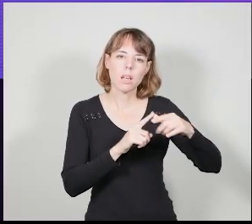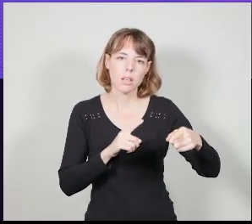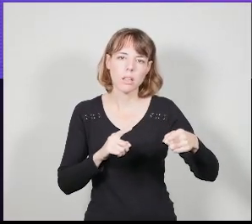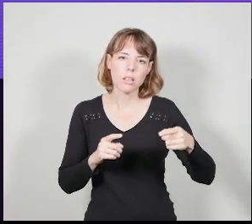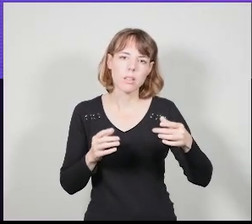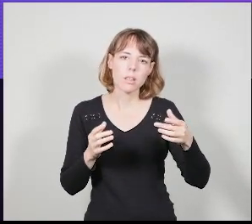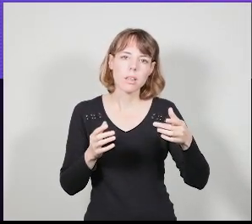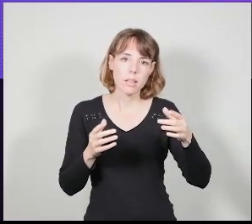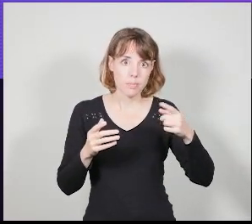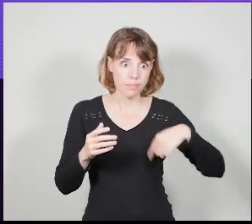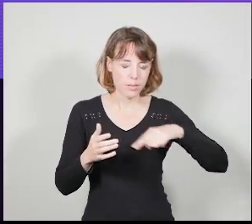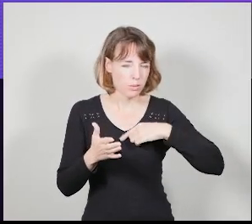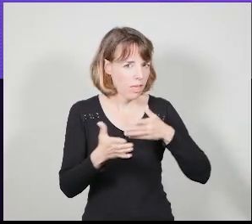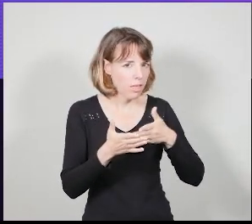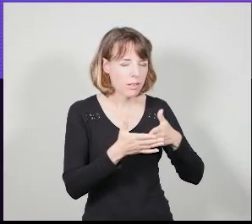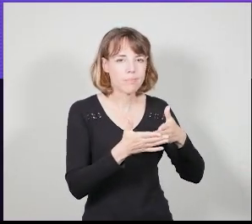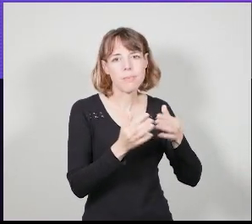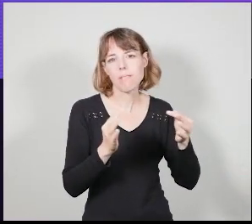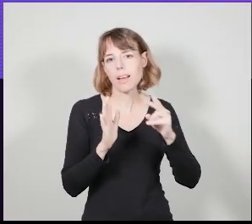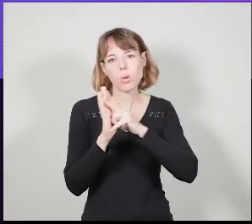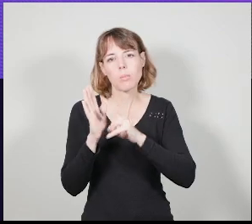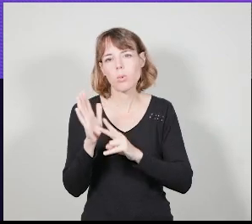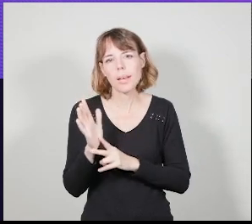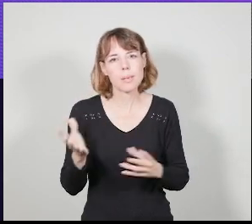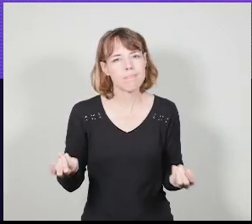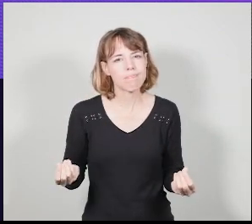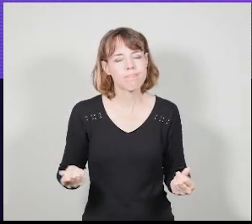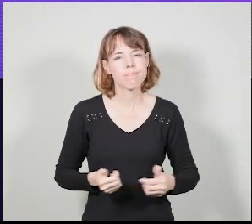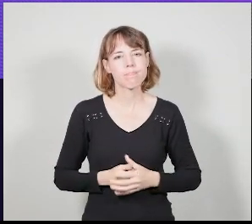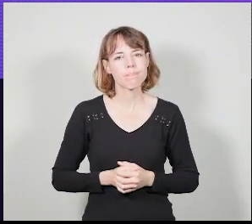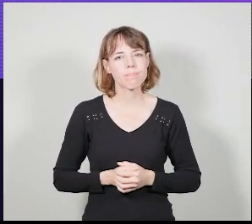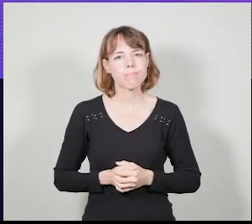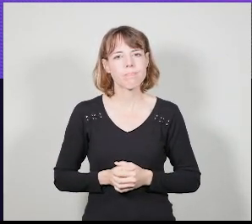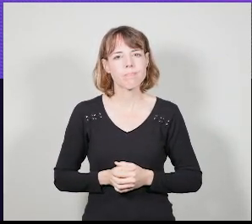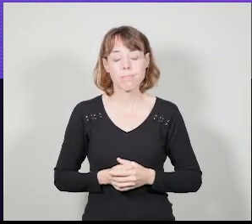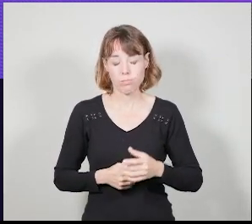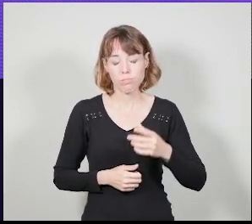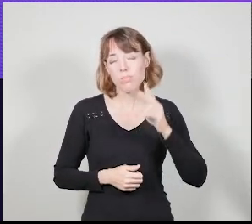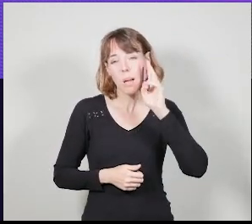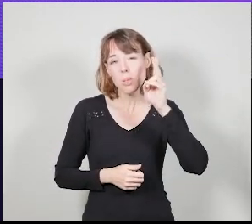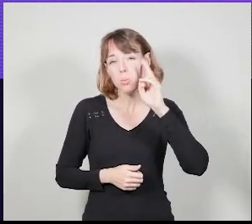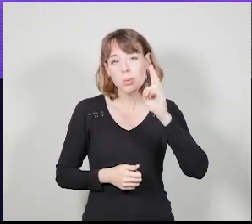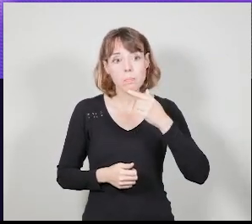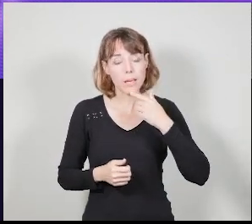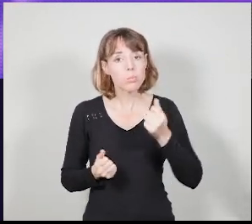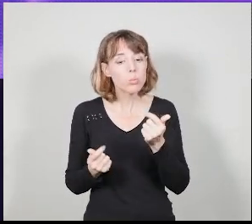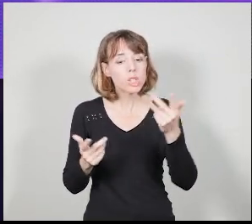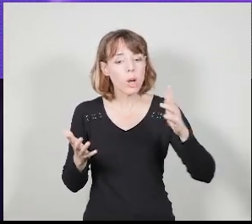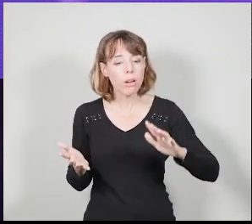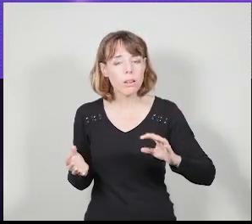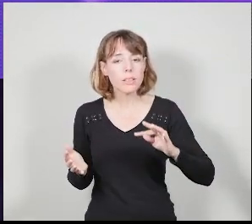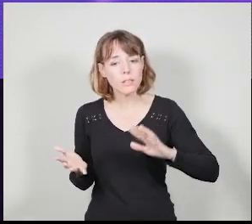aussi sur les questions de vocabulaire et sur le fait qu'on a l'habitude de considérer qu'il y a des transitions, donc il y a des